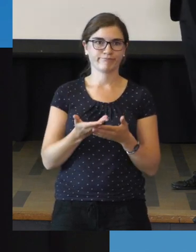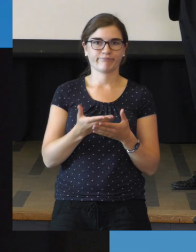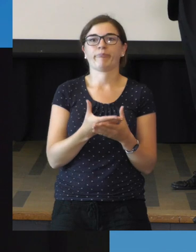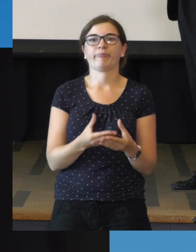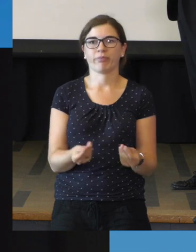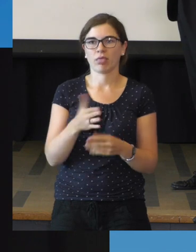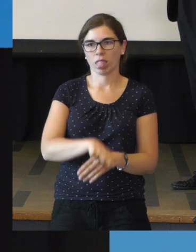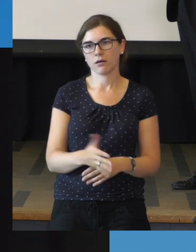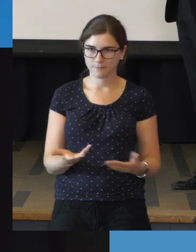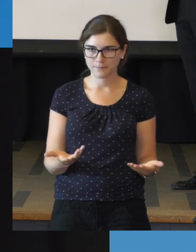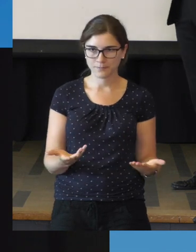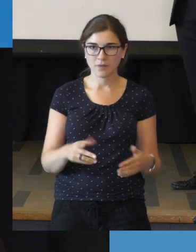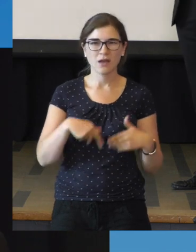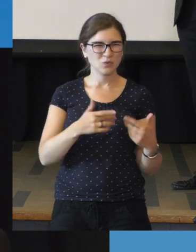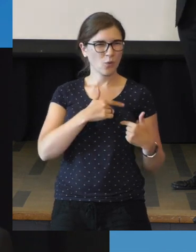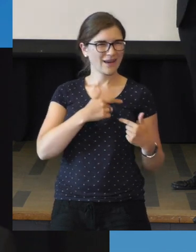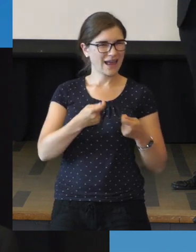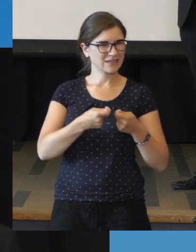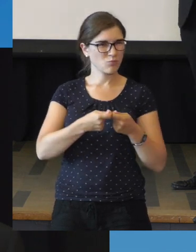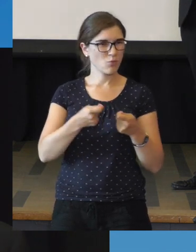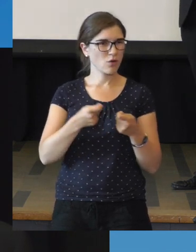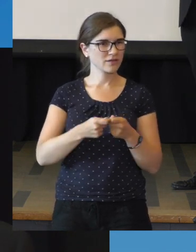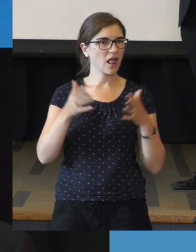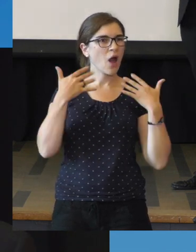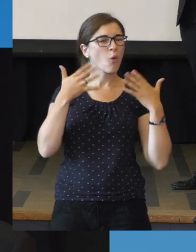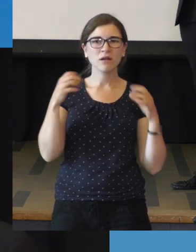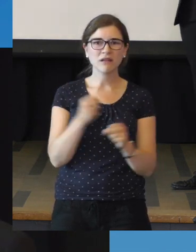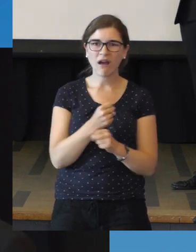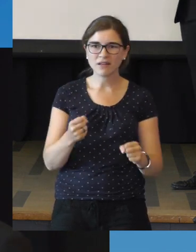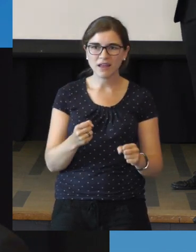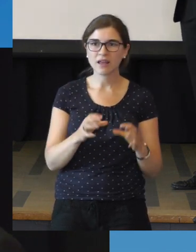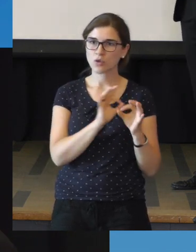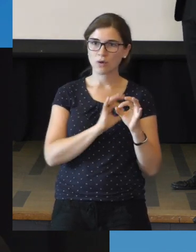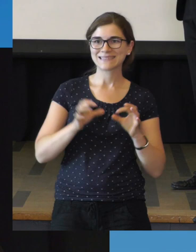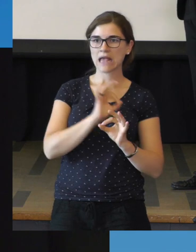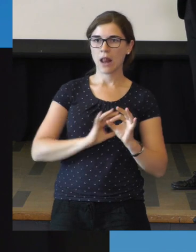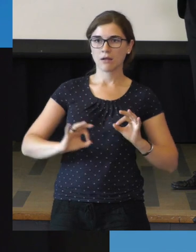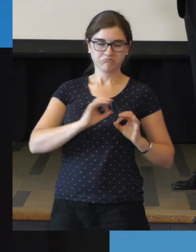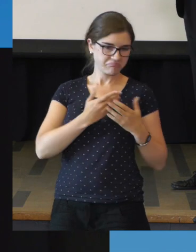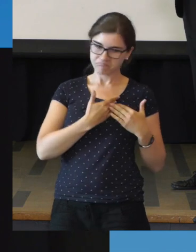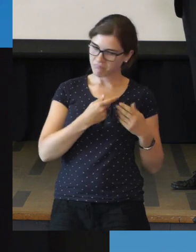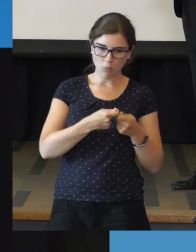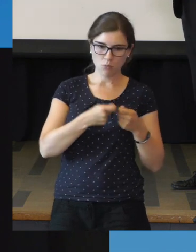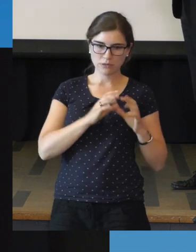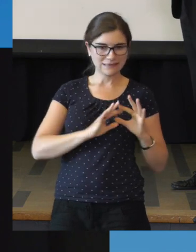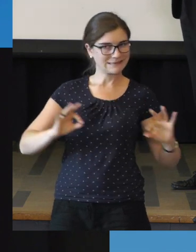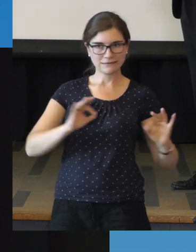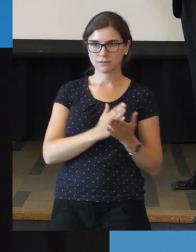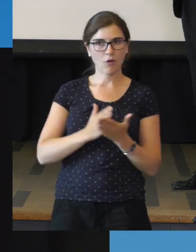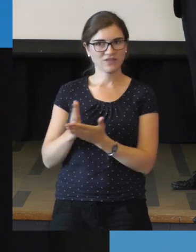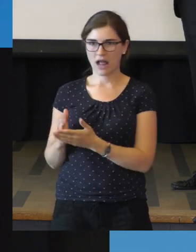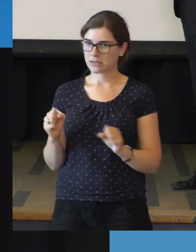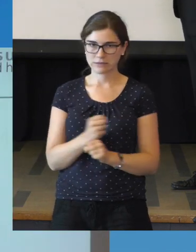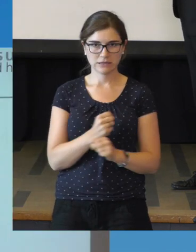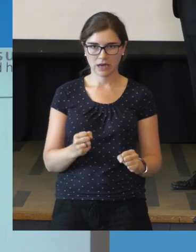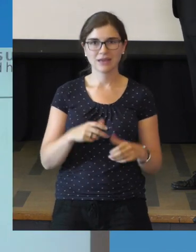nicht erholen kann, also nicht regenerieren kann, die Herzmuskeln können sich nicht mehr teilen, entsteht daraus eine Herzschwäche. Das, was wir dann